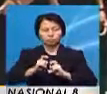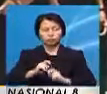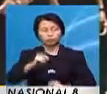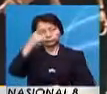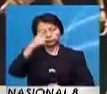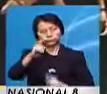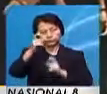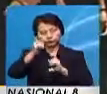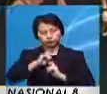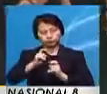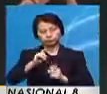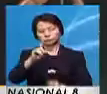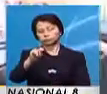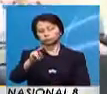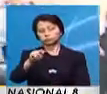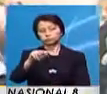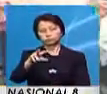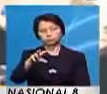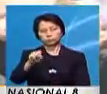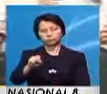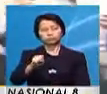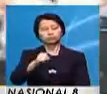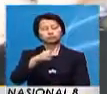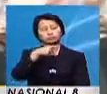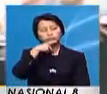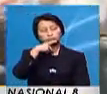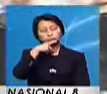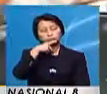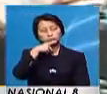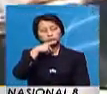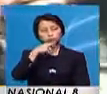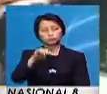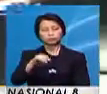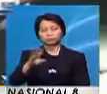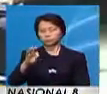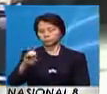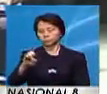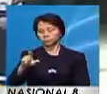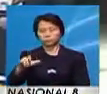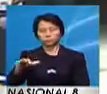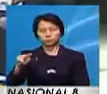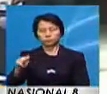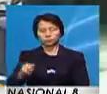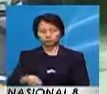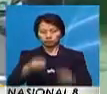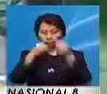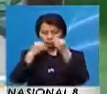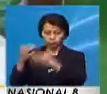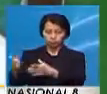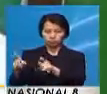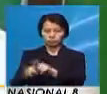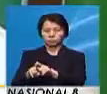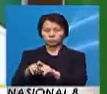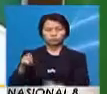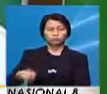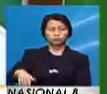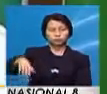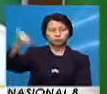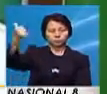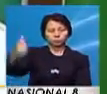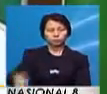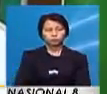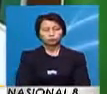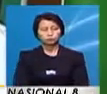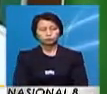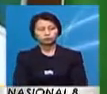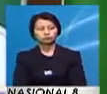Bagi anugerah tunas harapan putri, atlet olahraga remaja negara Felicia Mikat diumumkan sebagai pemenang.